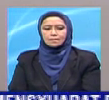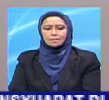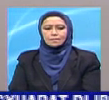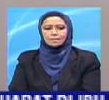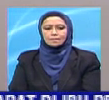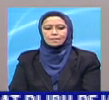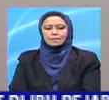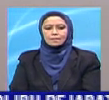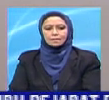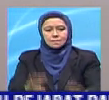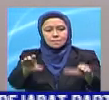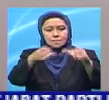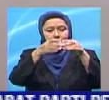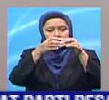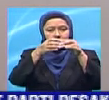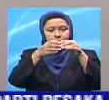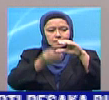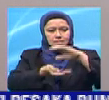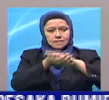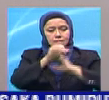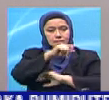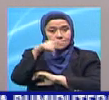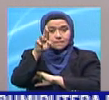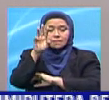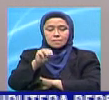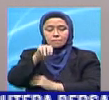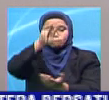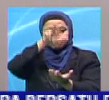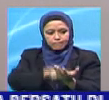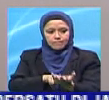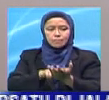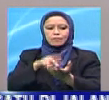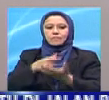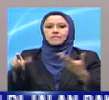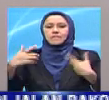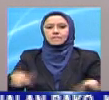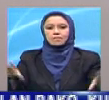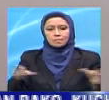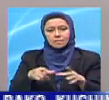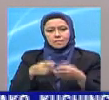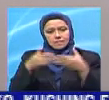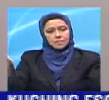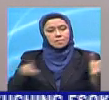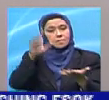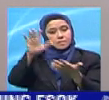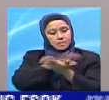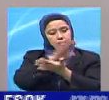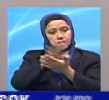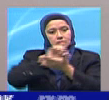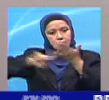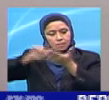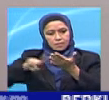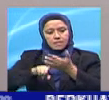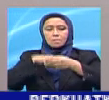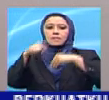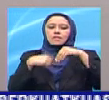sementara itu suruhanjaya pencegahan rasuah Malaysia sprm mengesahkan telah membuka satu kertas siasatan bagi menyiasat dakwaan